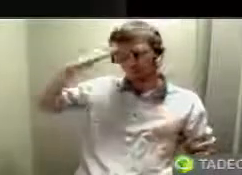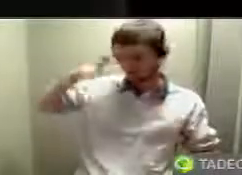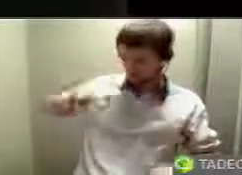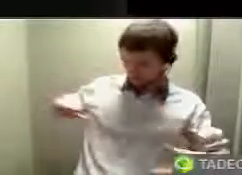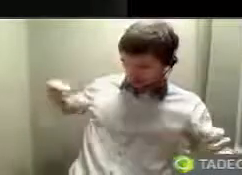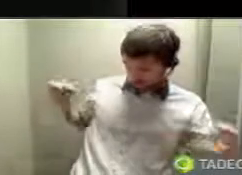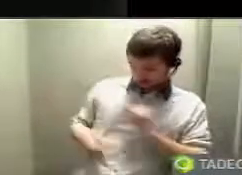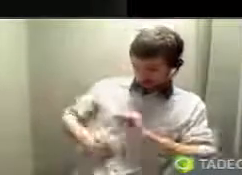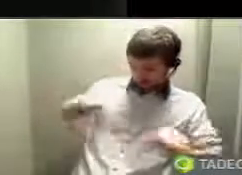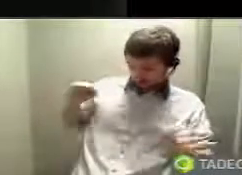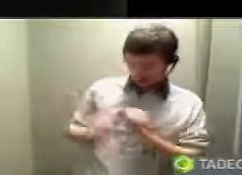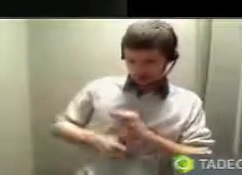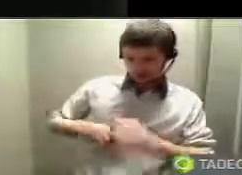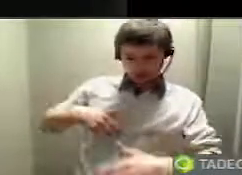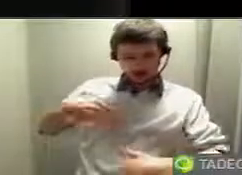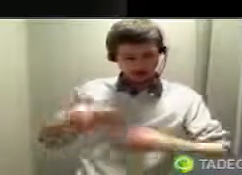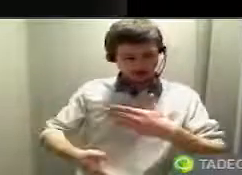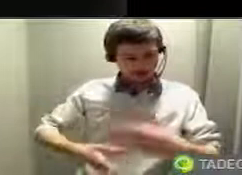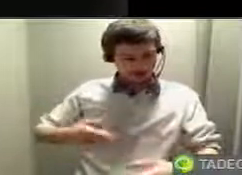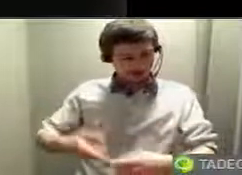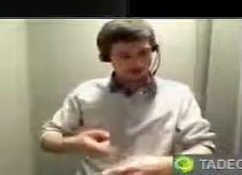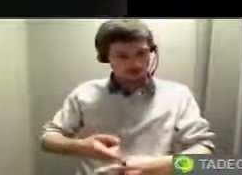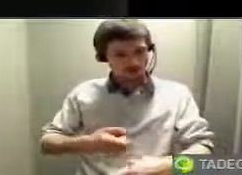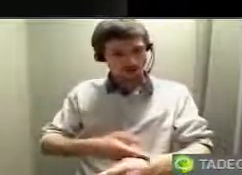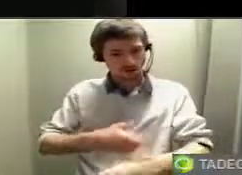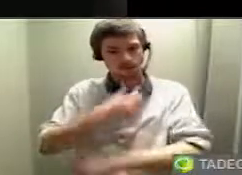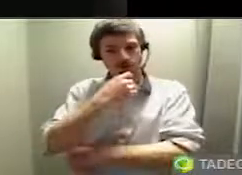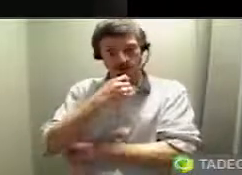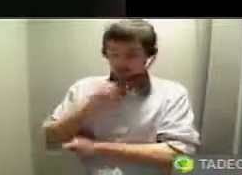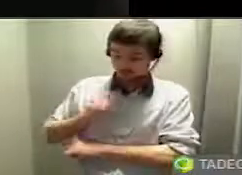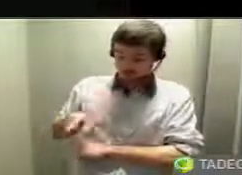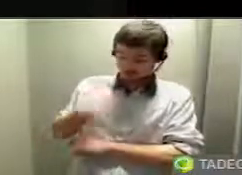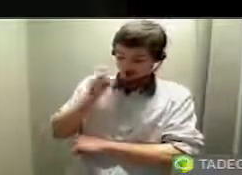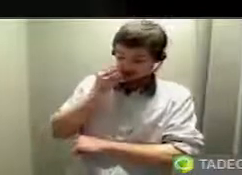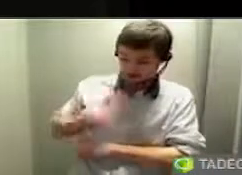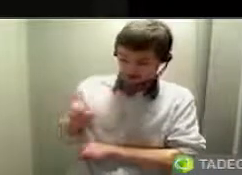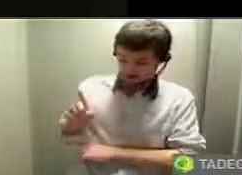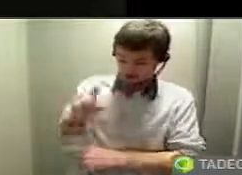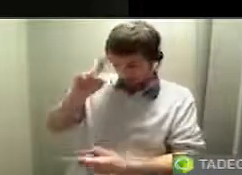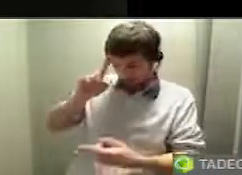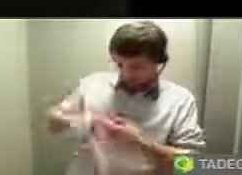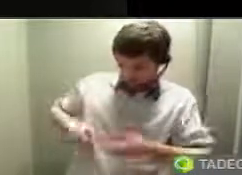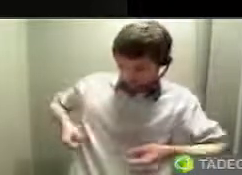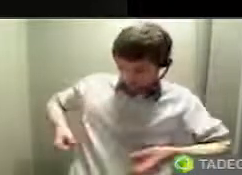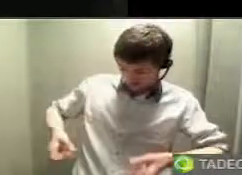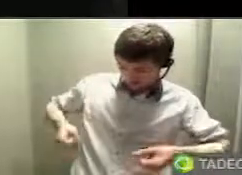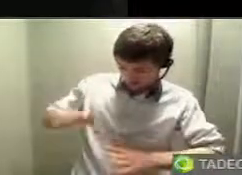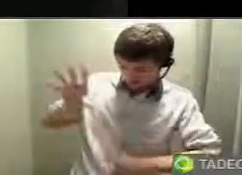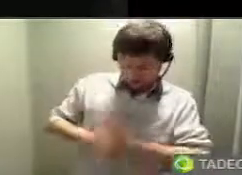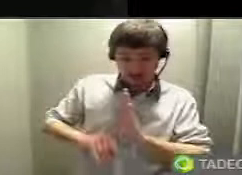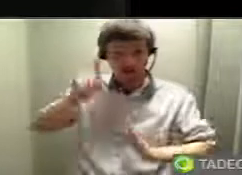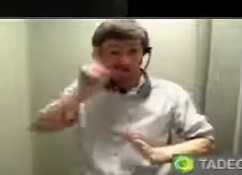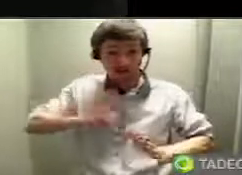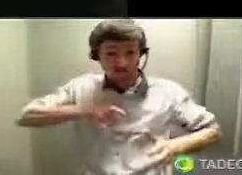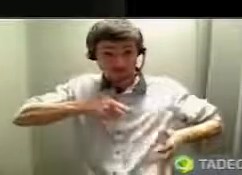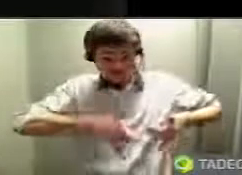ils ont pensé, mais oui, peut-être c'est pas bien pour les fauteuils, mais c'est pas bien pour les femmes qui ont les talons sous les pieds,